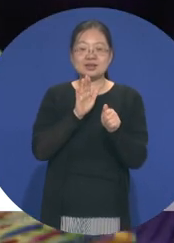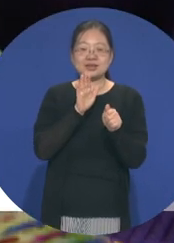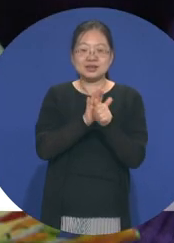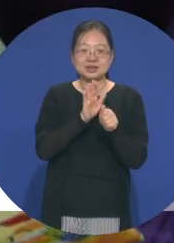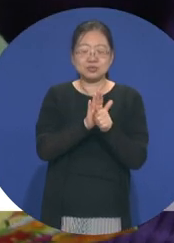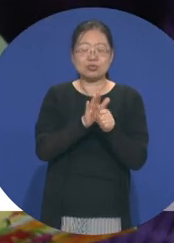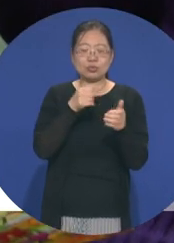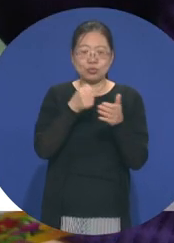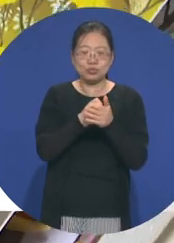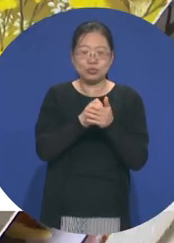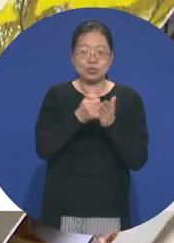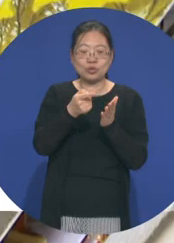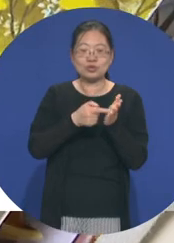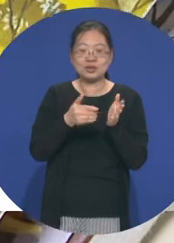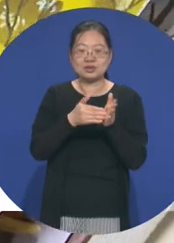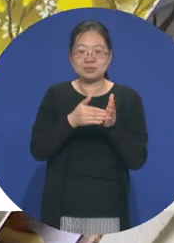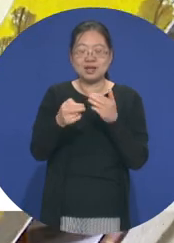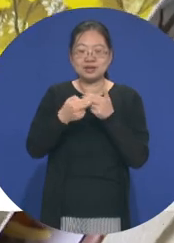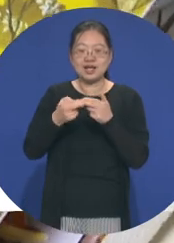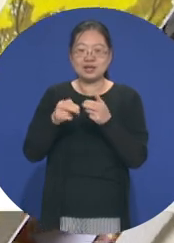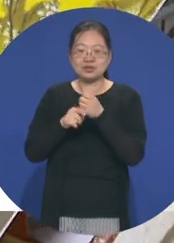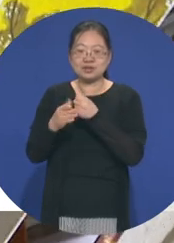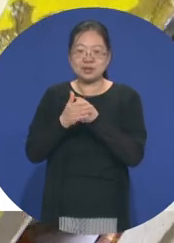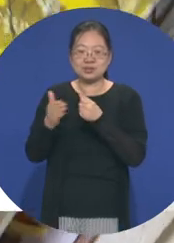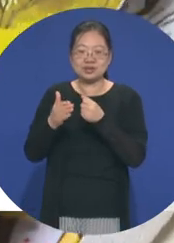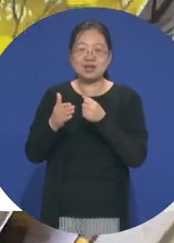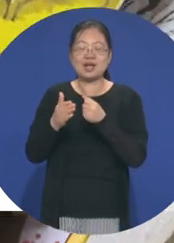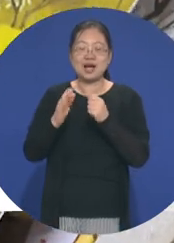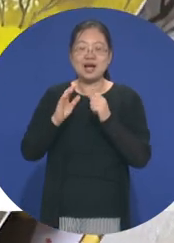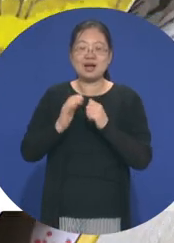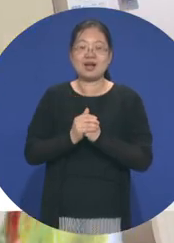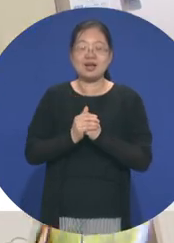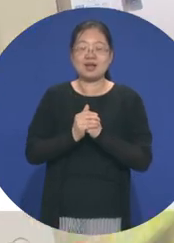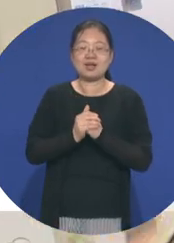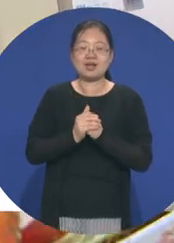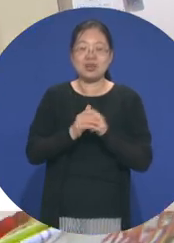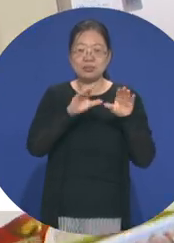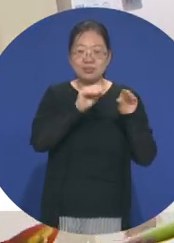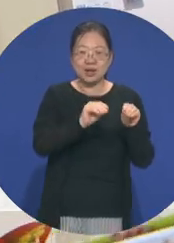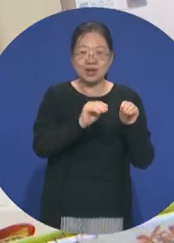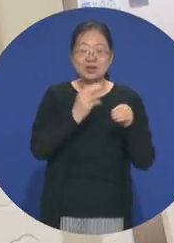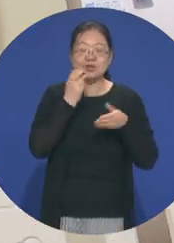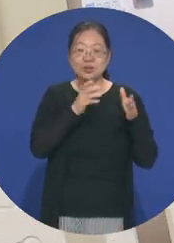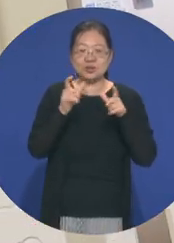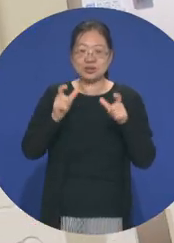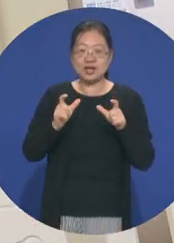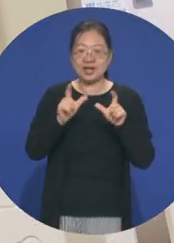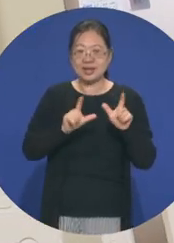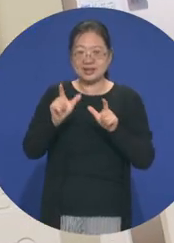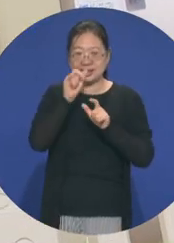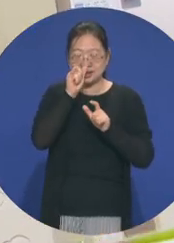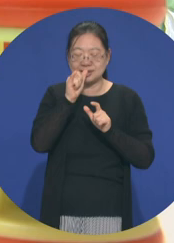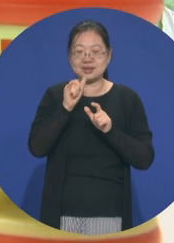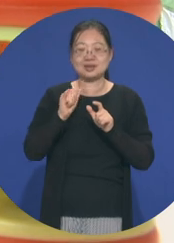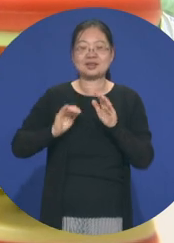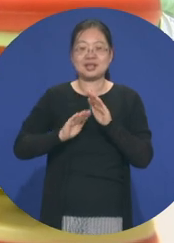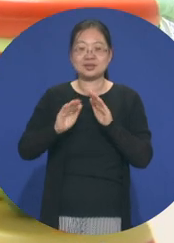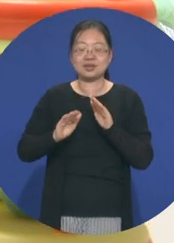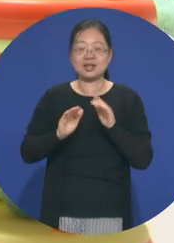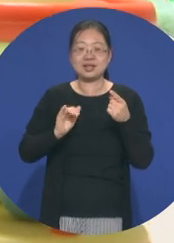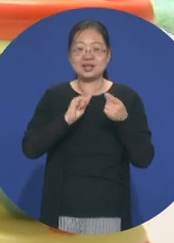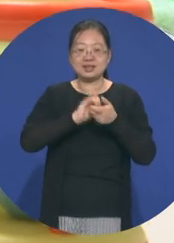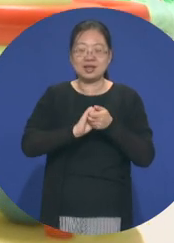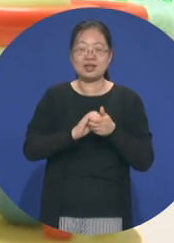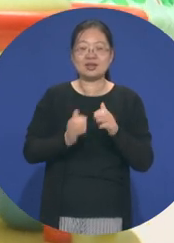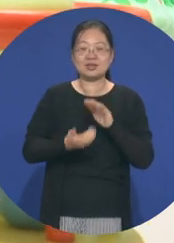발급받아 실수했지만 의학적 사유로 중단돼 난임부부 시술비 지원 사업에서 제외되는 경기도 거주 난임 가구입니다 회당